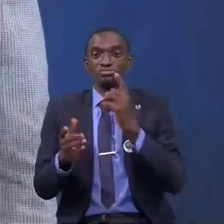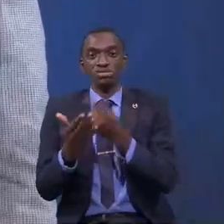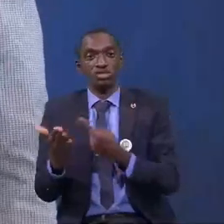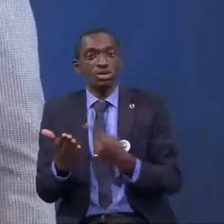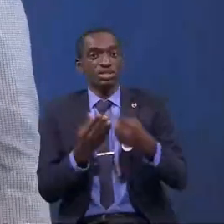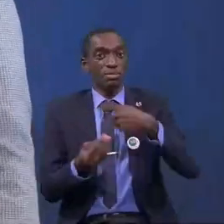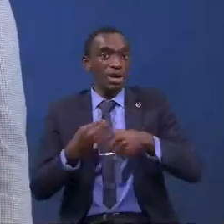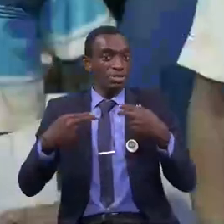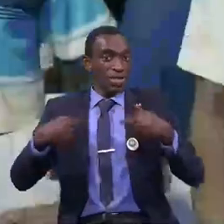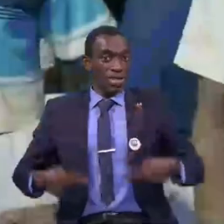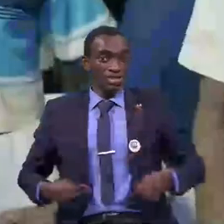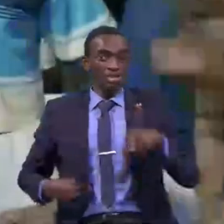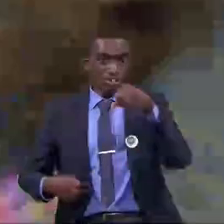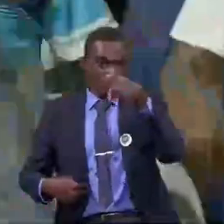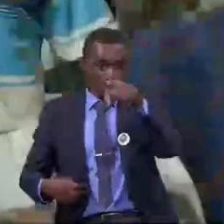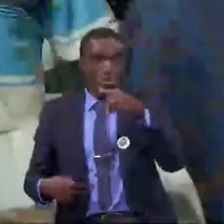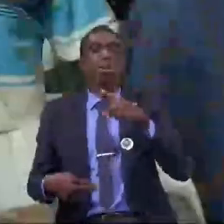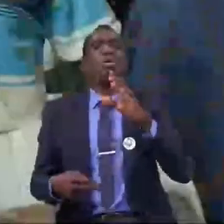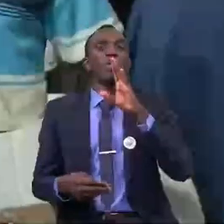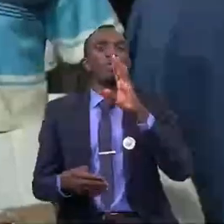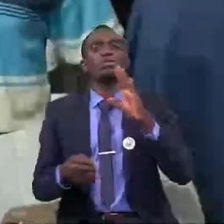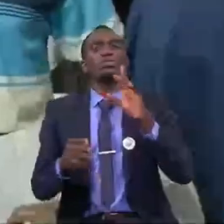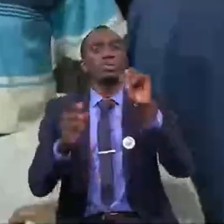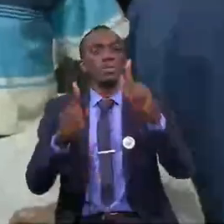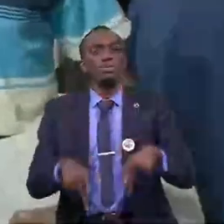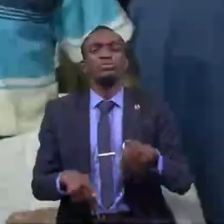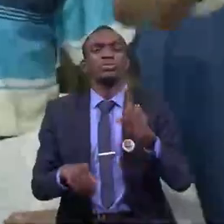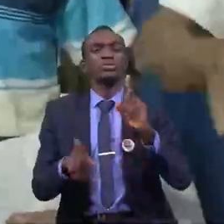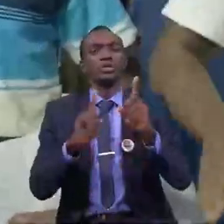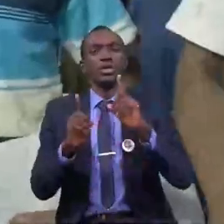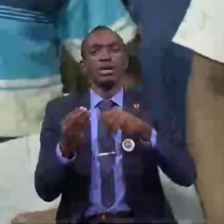Si on mentionne la santé, c'est ton nom qu'on va mentionner.